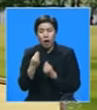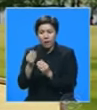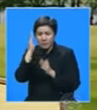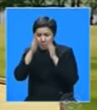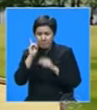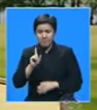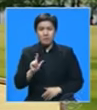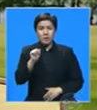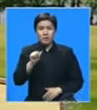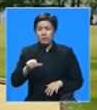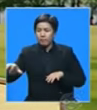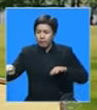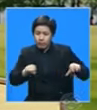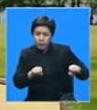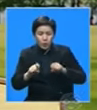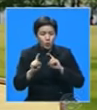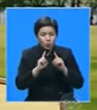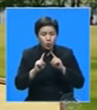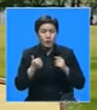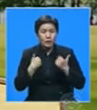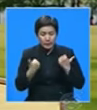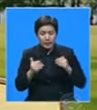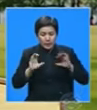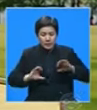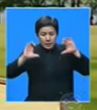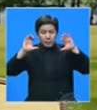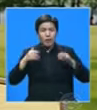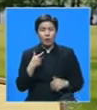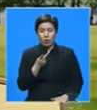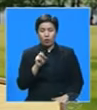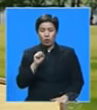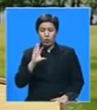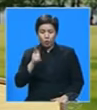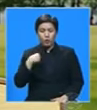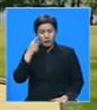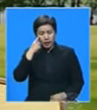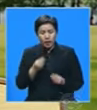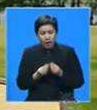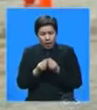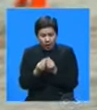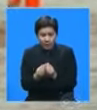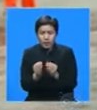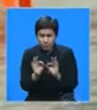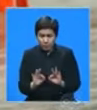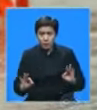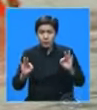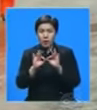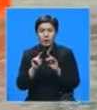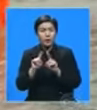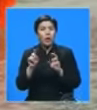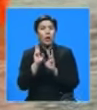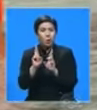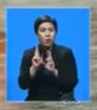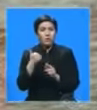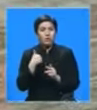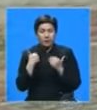นั้นเป็นผู้อำนวยความสะดวกเช่นเดิมรัฐบาลกับคสช.ให้ความสำคัญในเรื่องนี้นะครับแต่คงต้องด้วยความระมัดระวังนะครับสำหรับการช่วยเหลือ